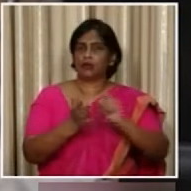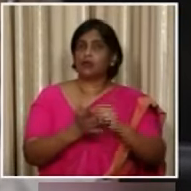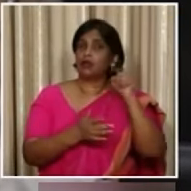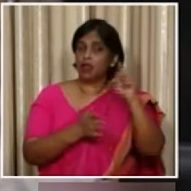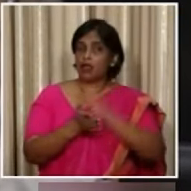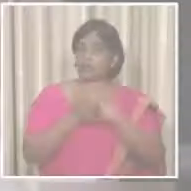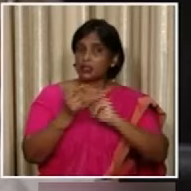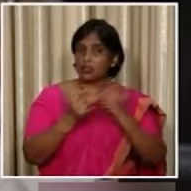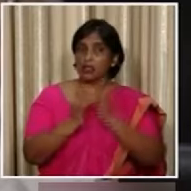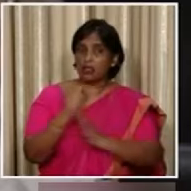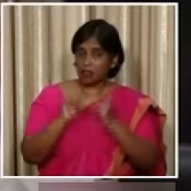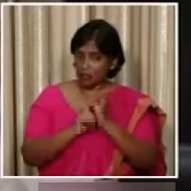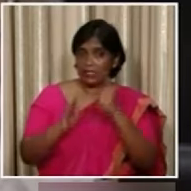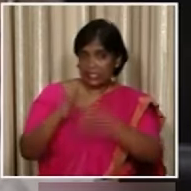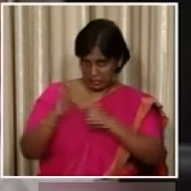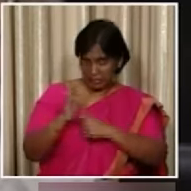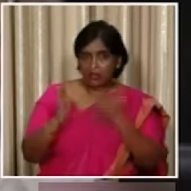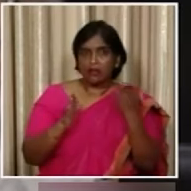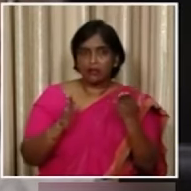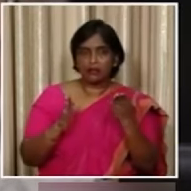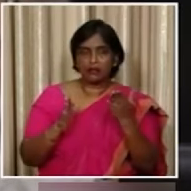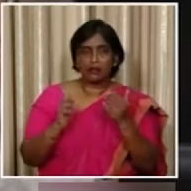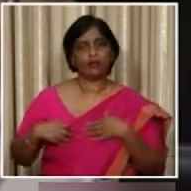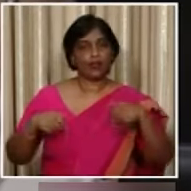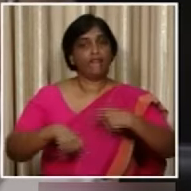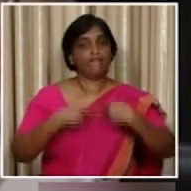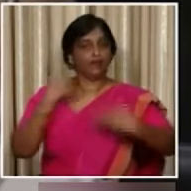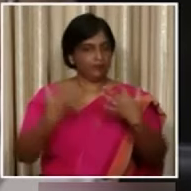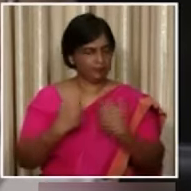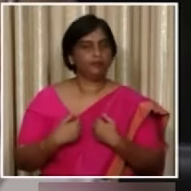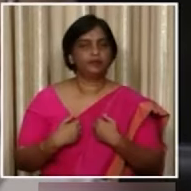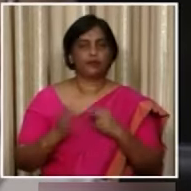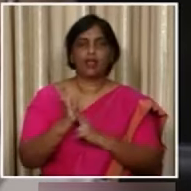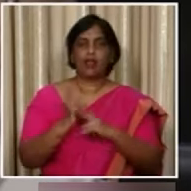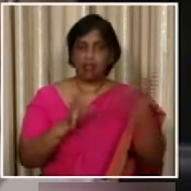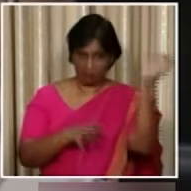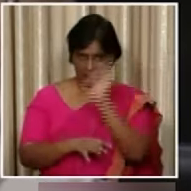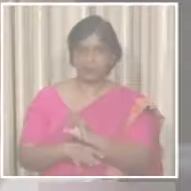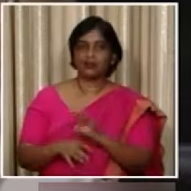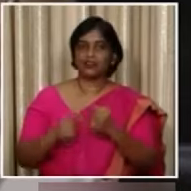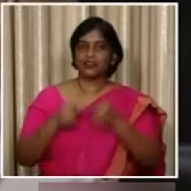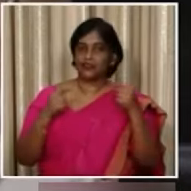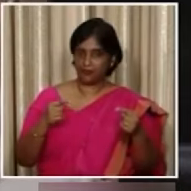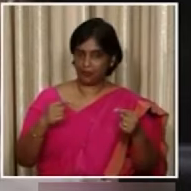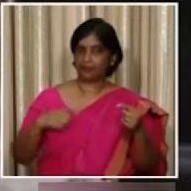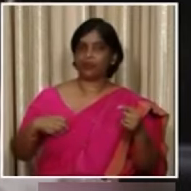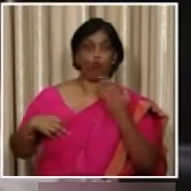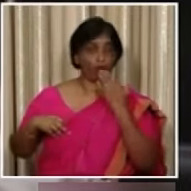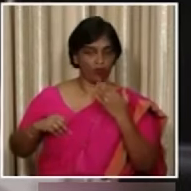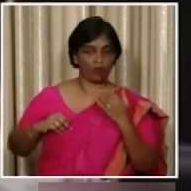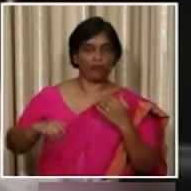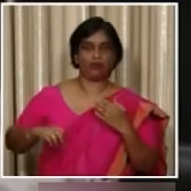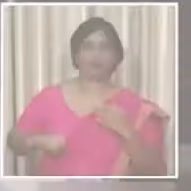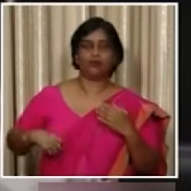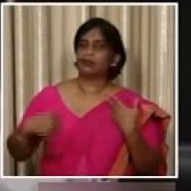හර්ෂා ඩිසෙලා මන්තුමාට ඉර්ෂ්‍යා කරනවද? එයා මේක කරන එක අකමැතිද? නාලක ගොඩ හේවද දාන්න ඕනේ විපක්ෂ මේ උපදේශක හැටියට.